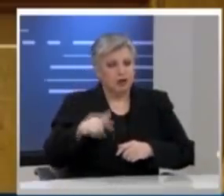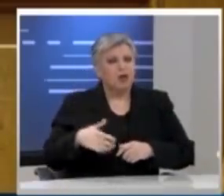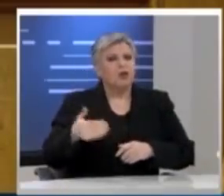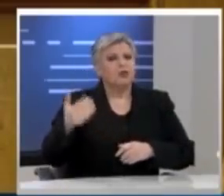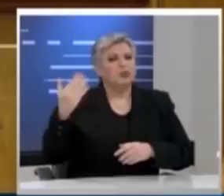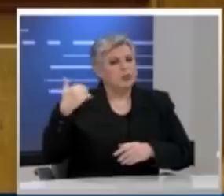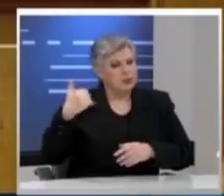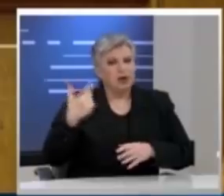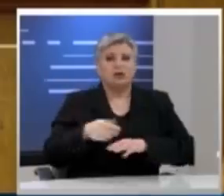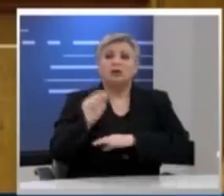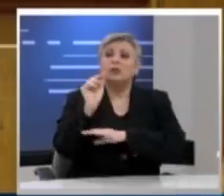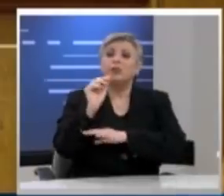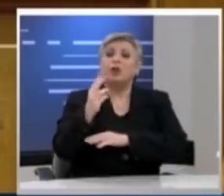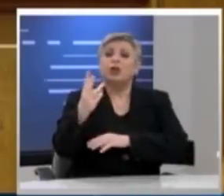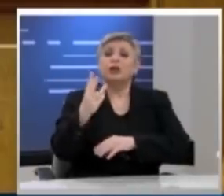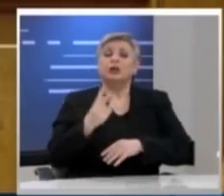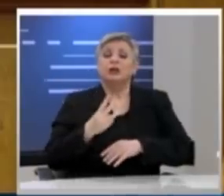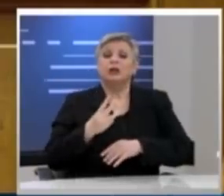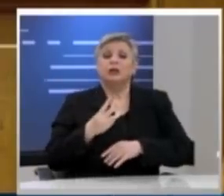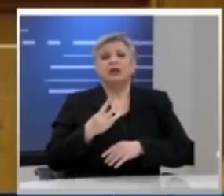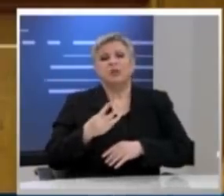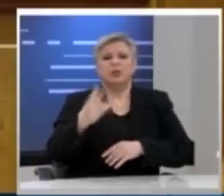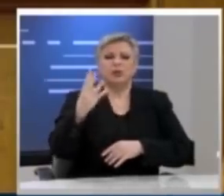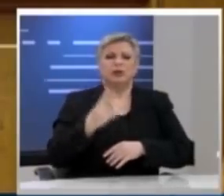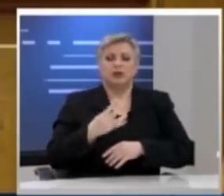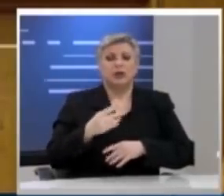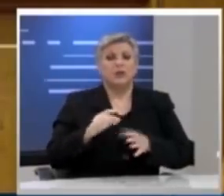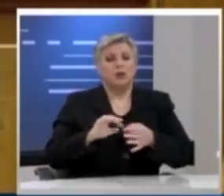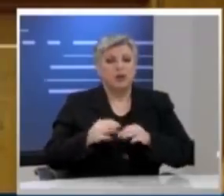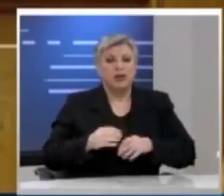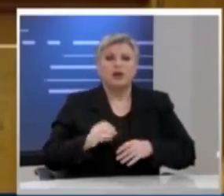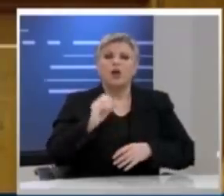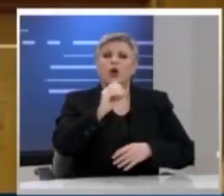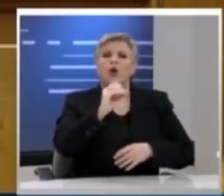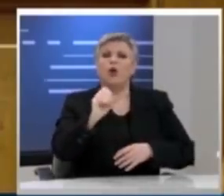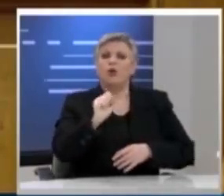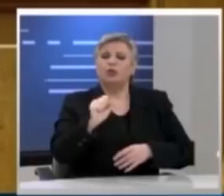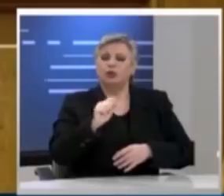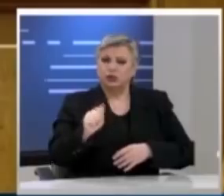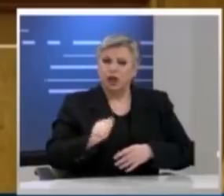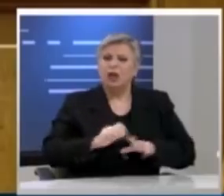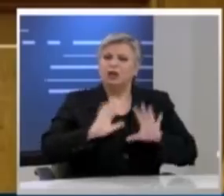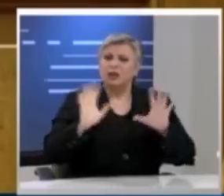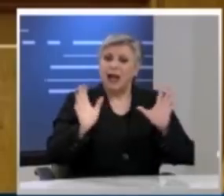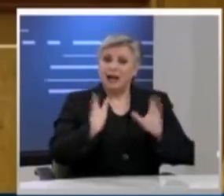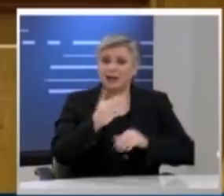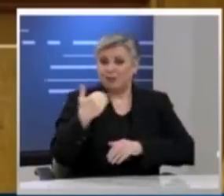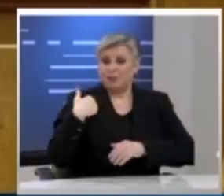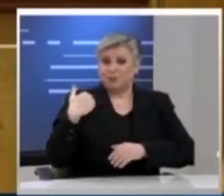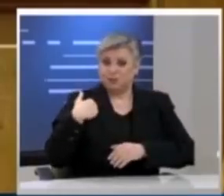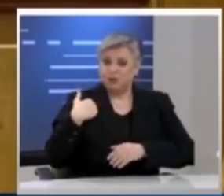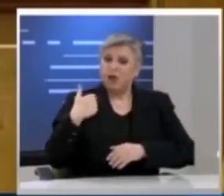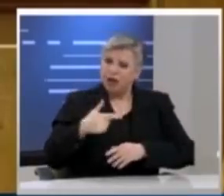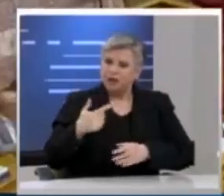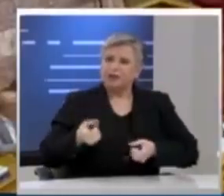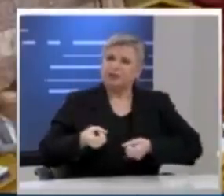θεσμούς στην τρόικα το κουαρτέτο τέλος πάντων στον οοσα και άλλα ευαγή ιδρύματα ένα